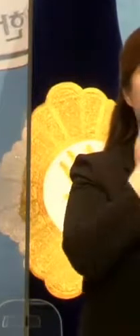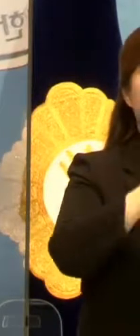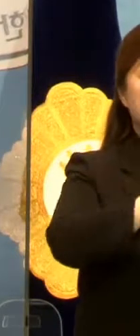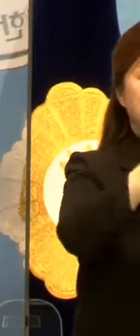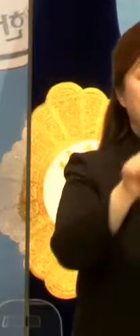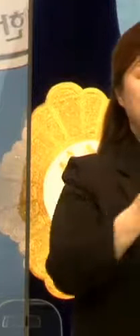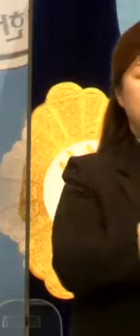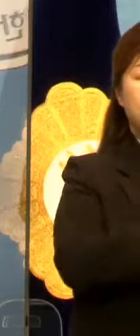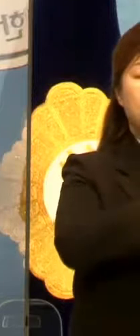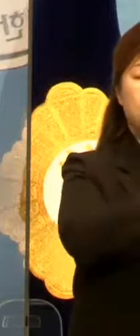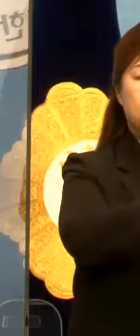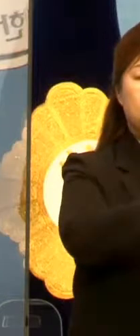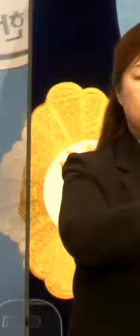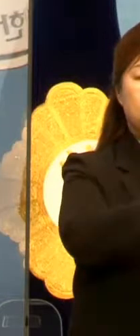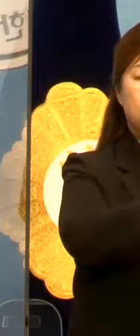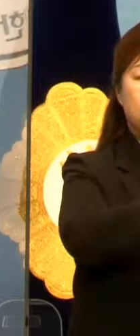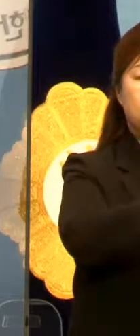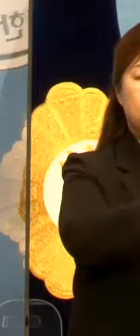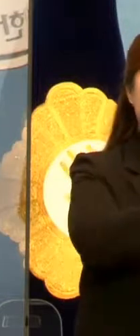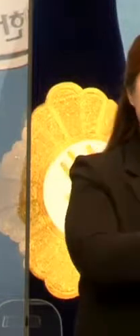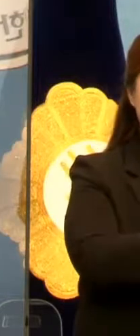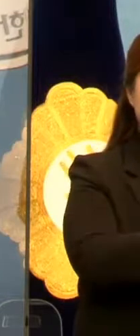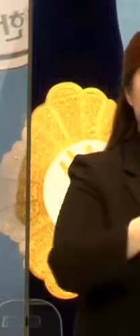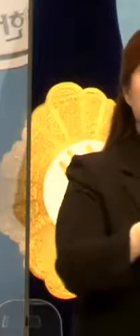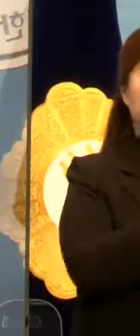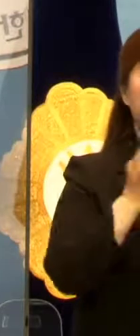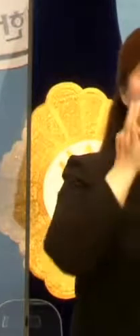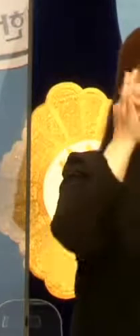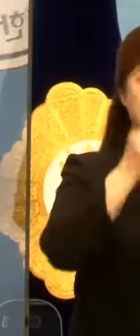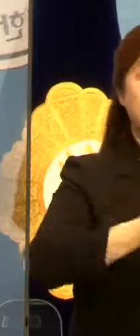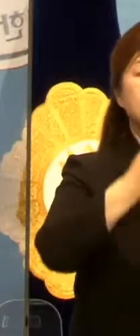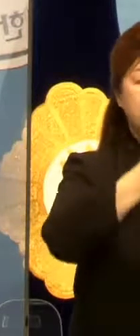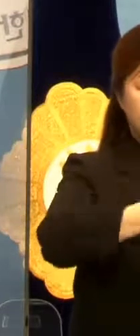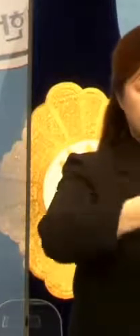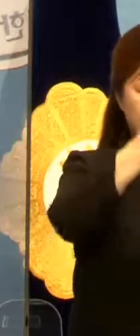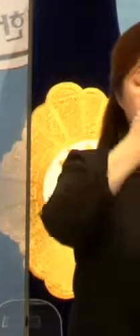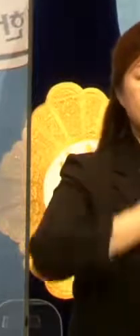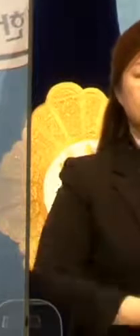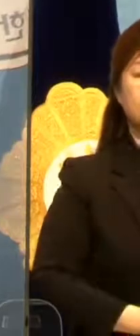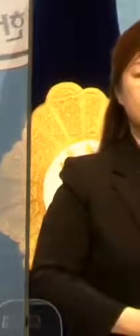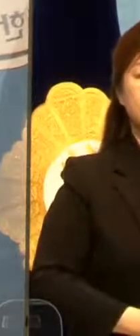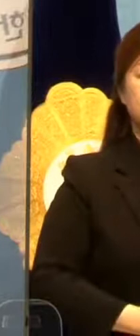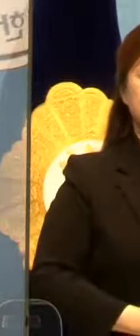나아가는 발판이 될 수 있게 노력하도록 하겠습니다 4 이상입니다